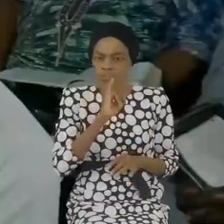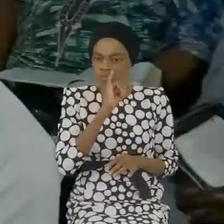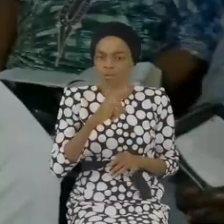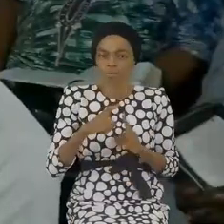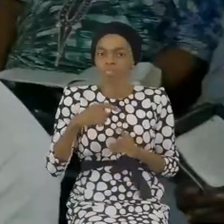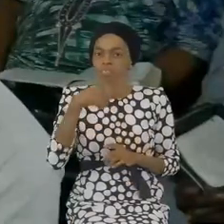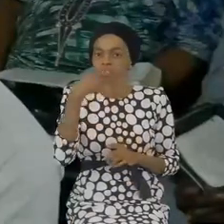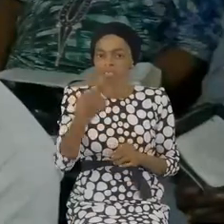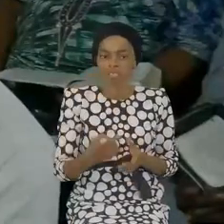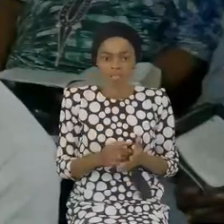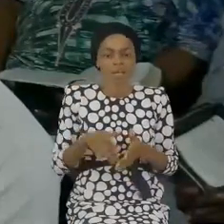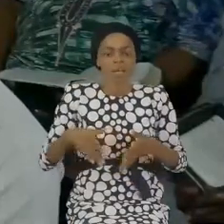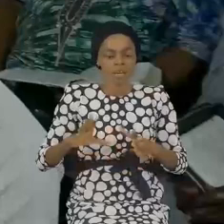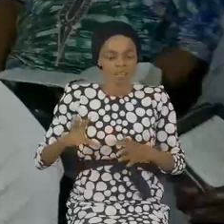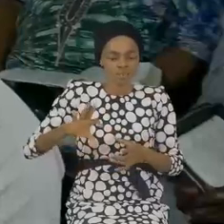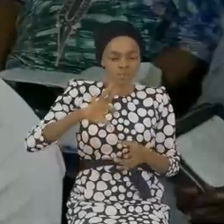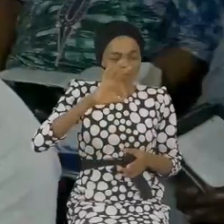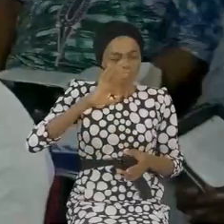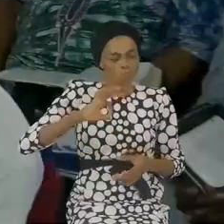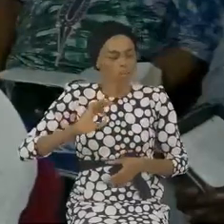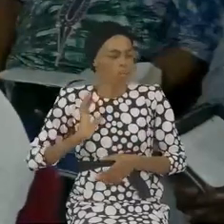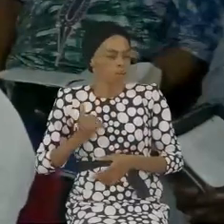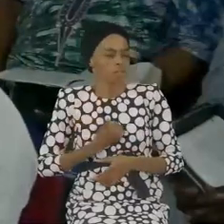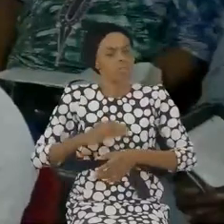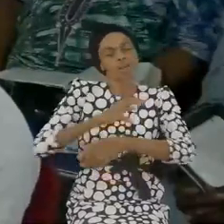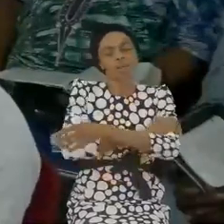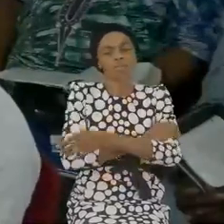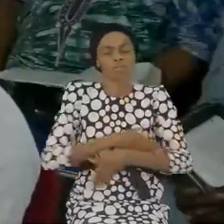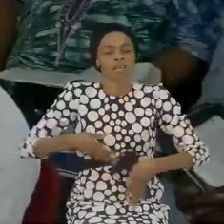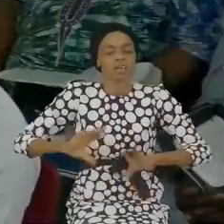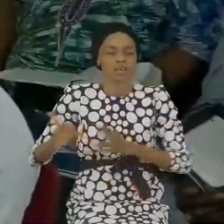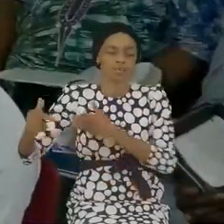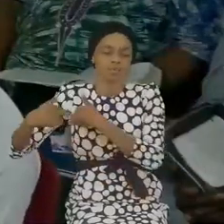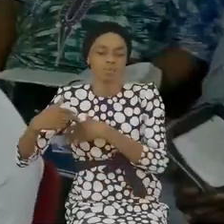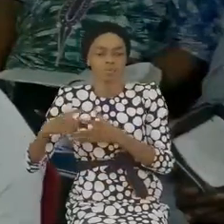nommons-nous un chef et retournons en Égypte.